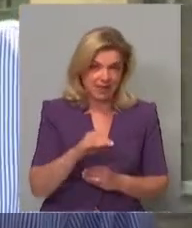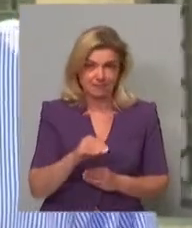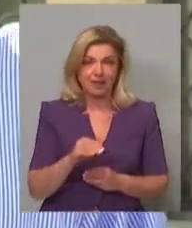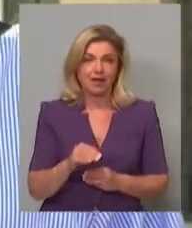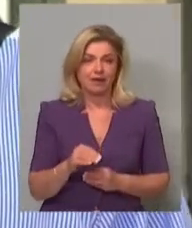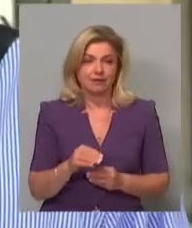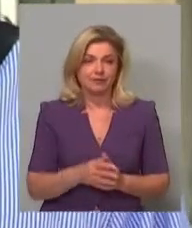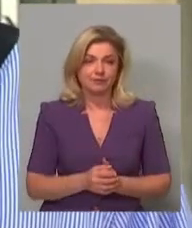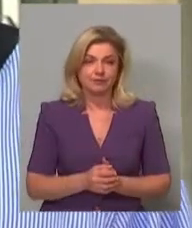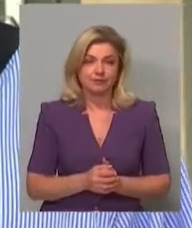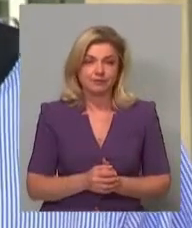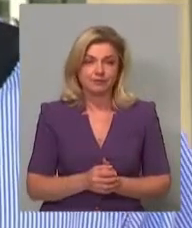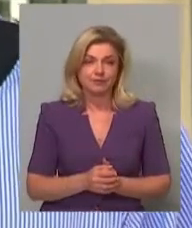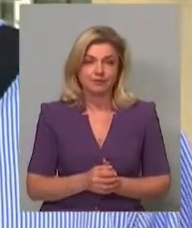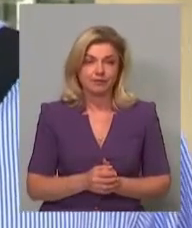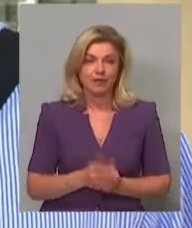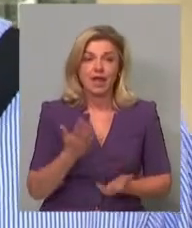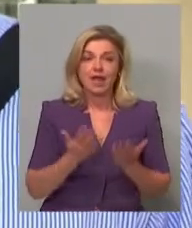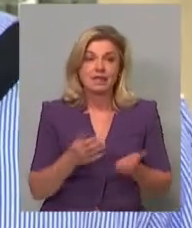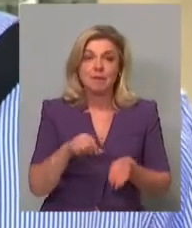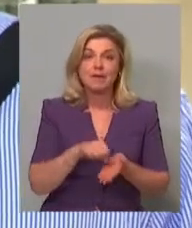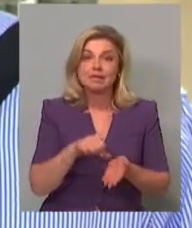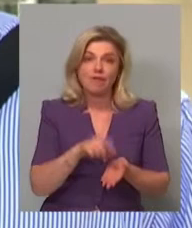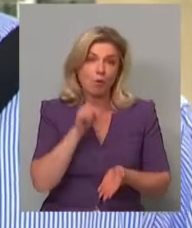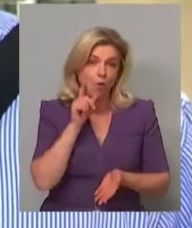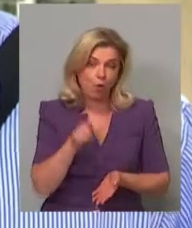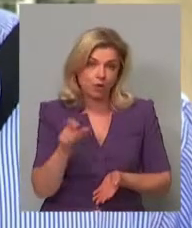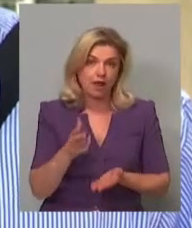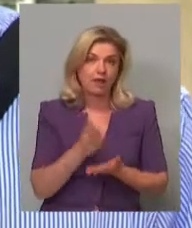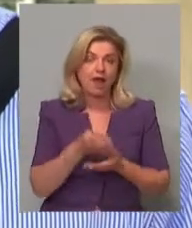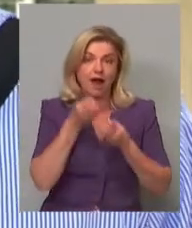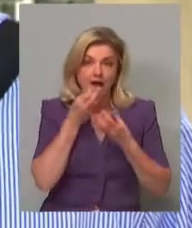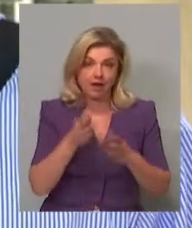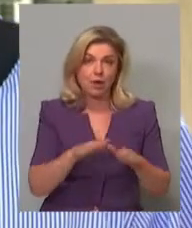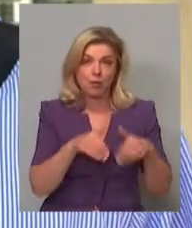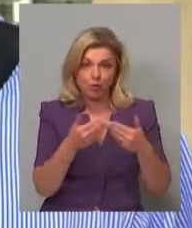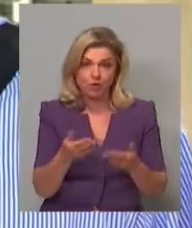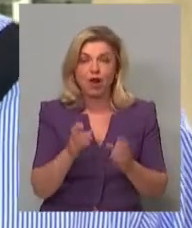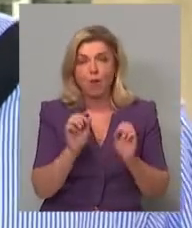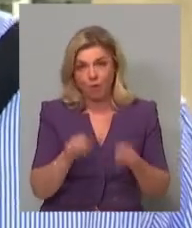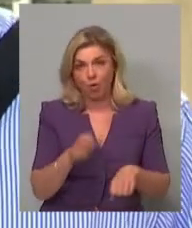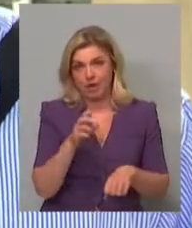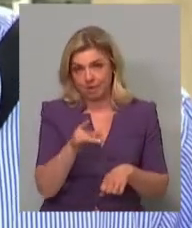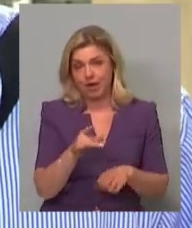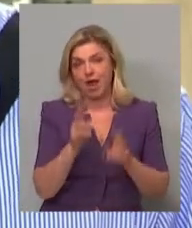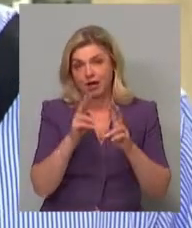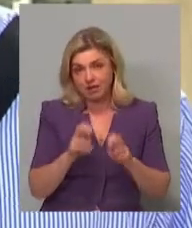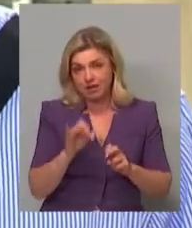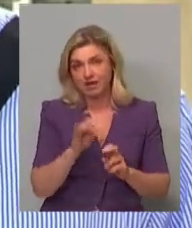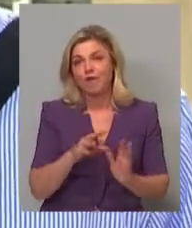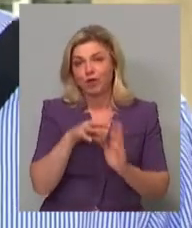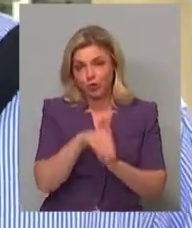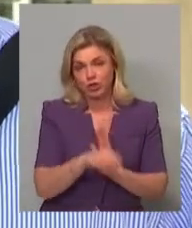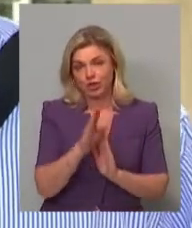підходити до управління молоді. Якщо в представників молоді є гарні пропозиції, ми могли би їх розглянути і включити в проект програми